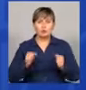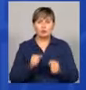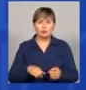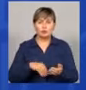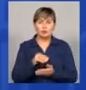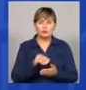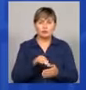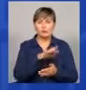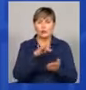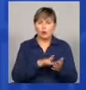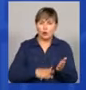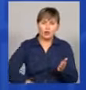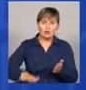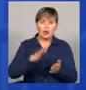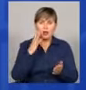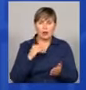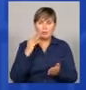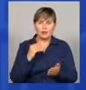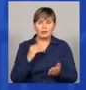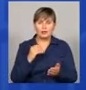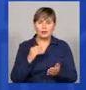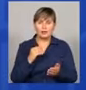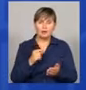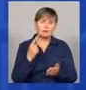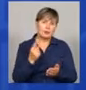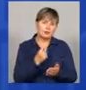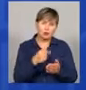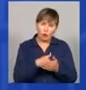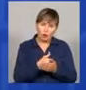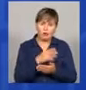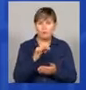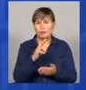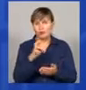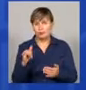приобрести в черте города Алматы, как на первичном, так и на вторичном рынке.